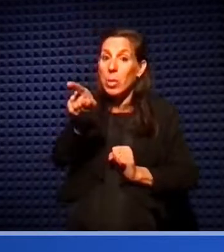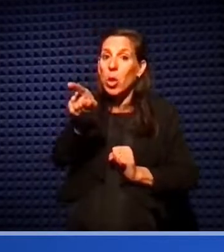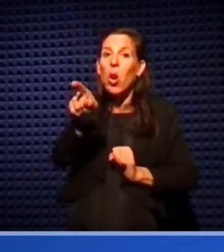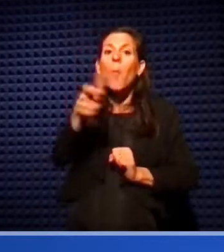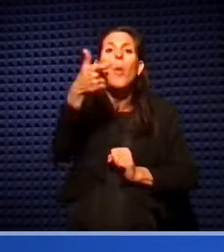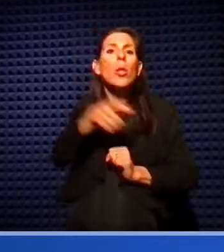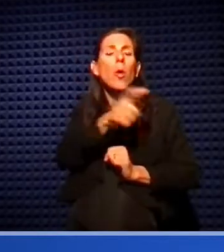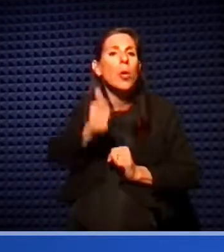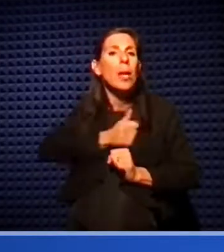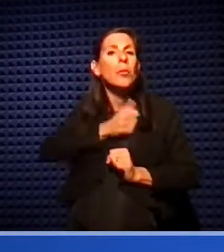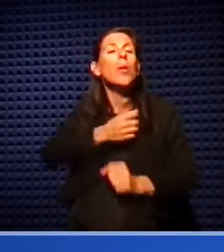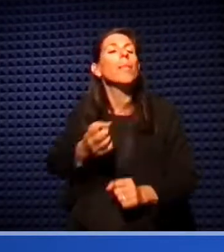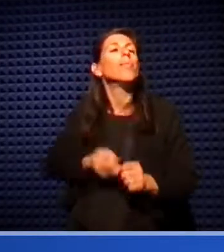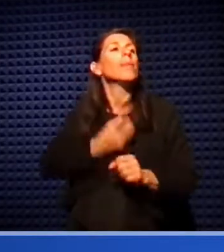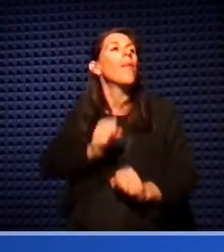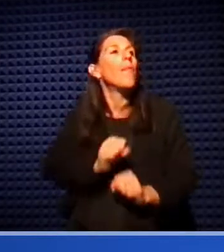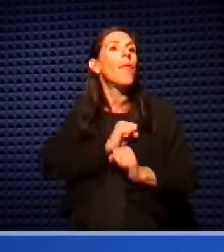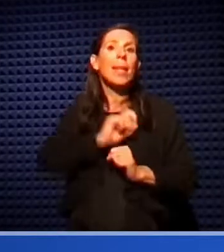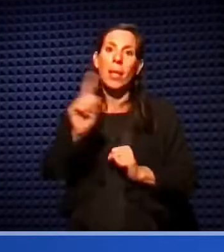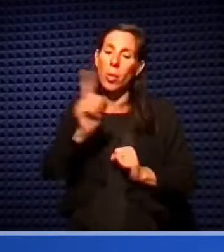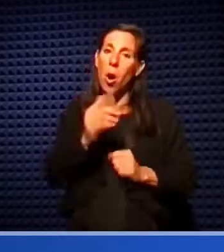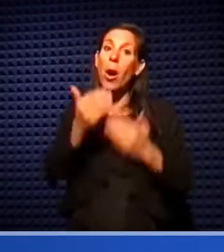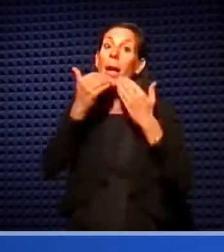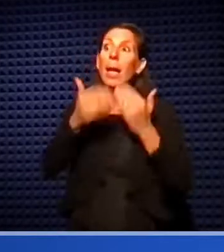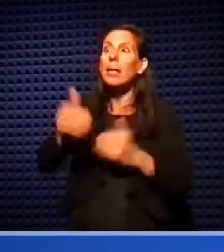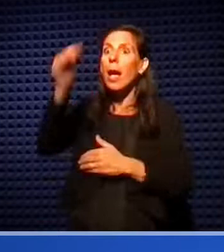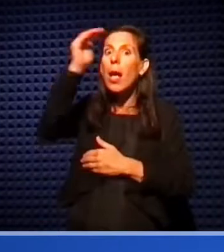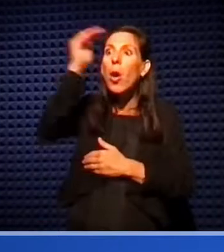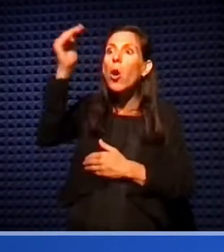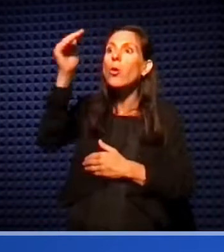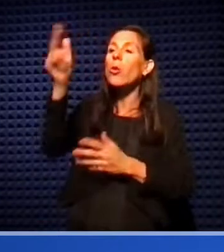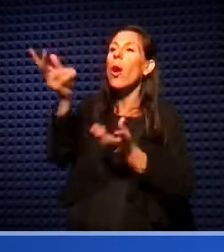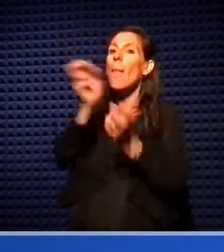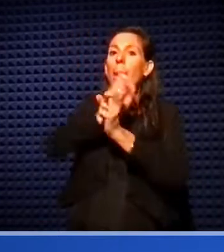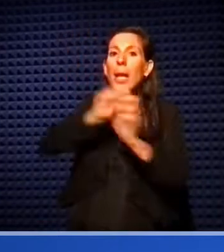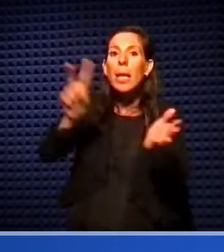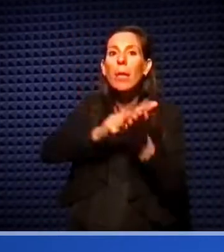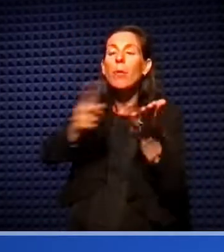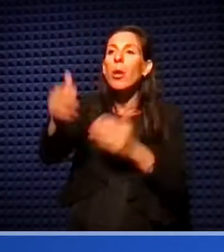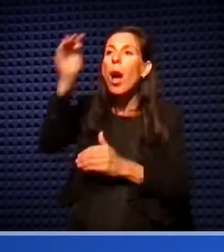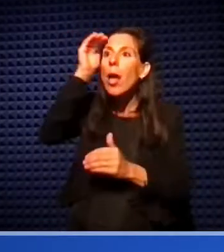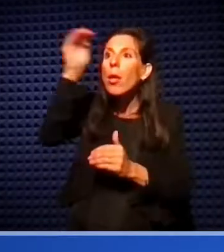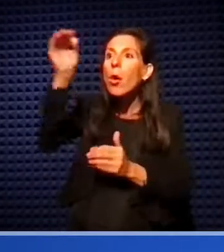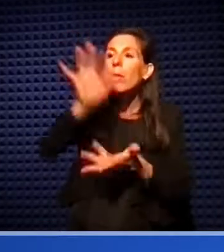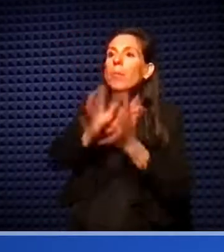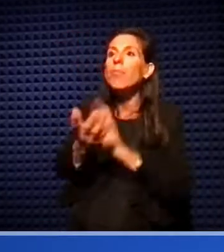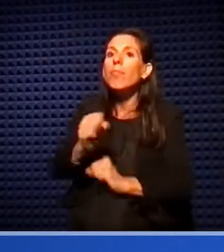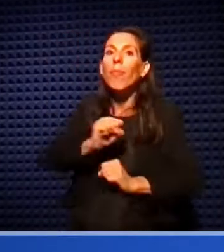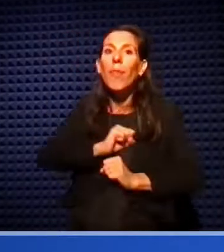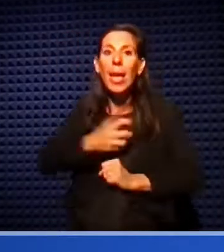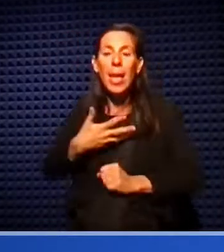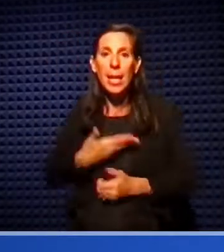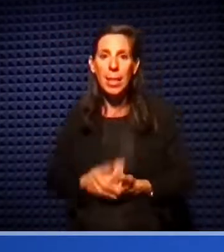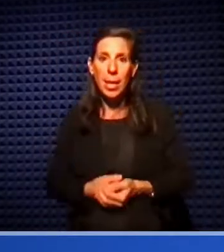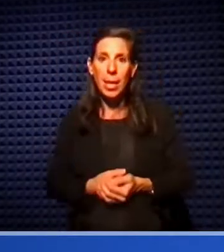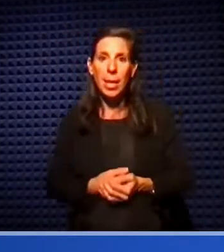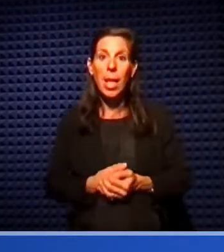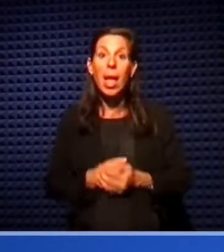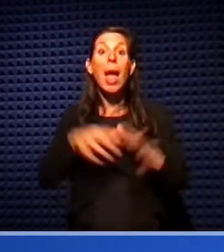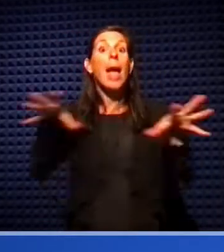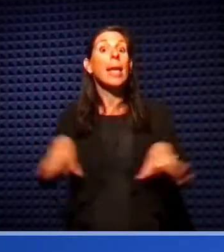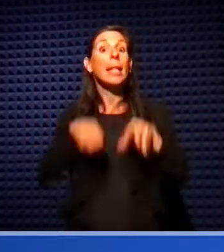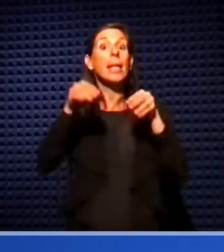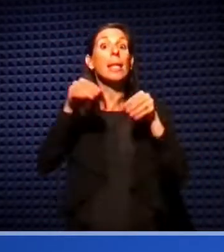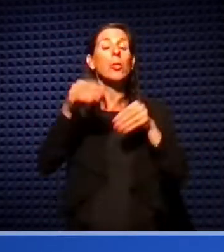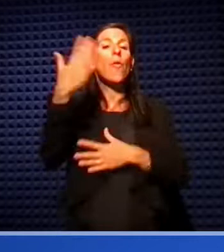بزبل مجلسي هاريا باولوس نتوم كريستيان انتاي اب حدغا او دي قوم كم زلو كردو امو كابت غزياوي